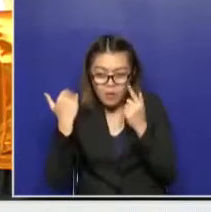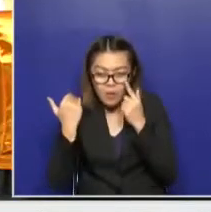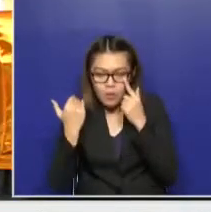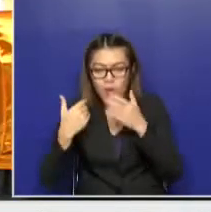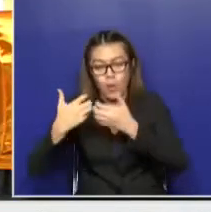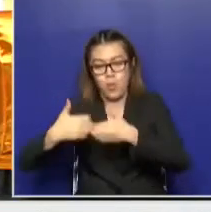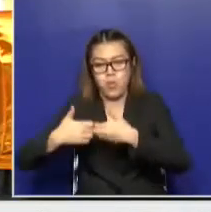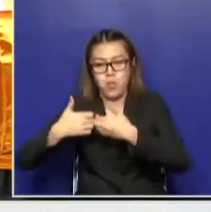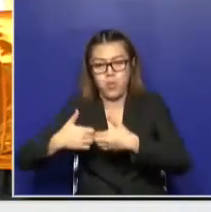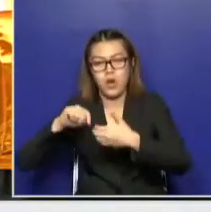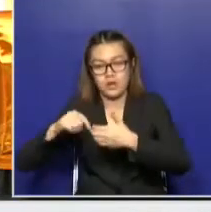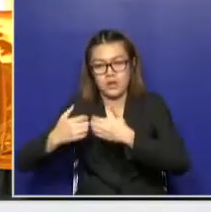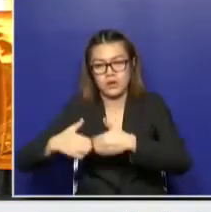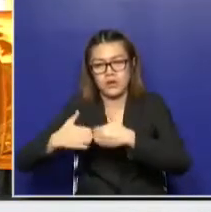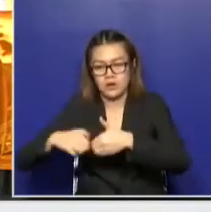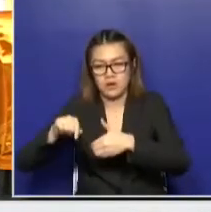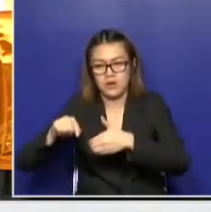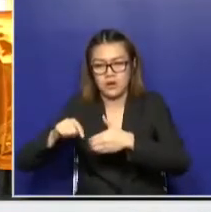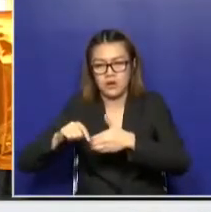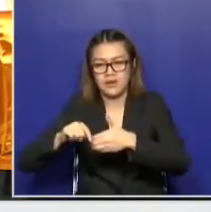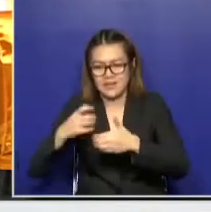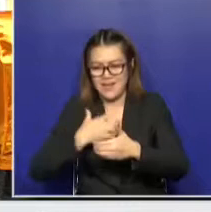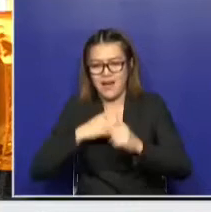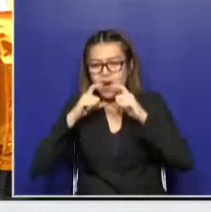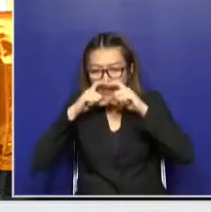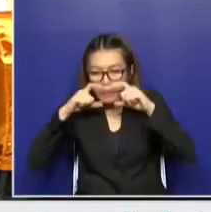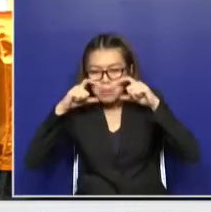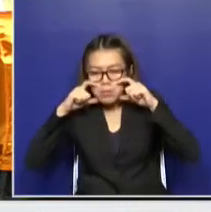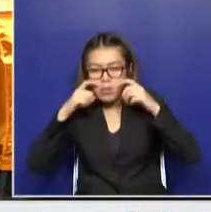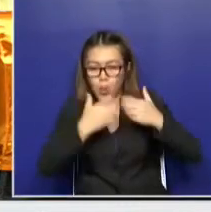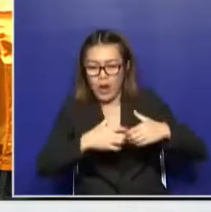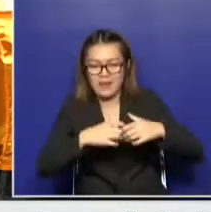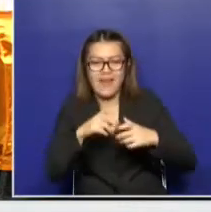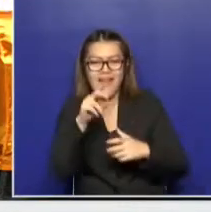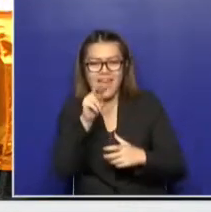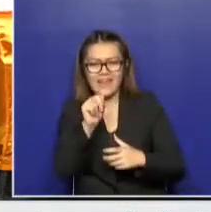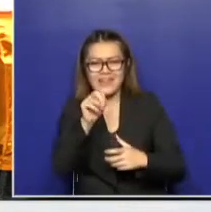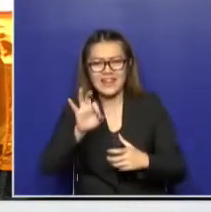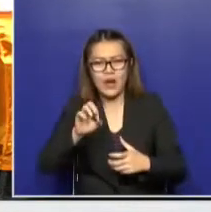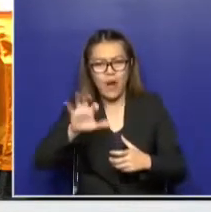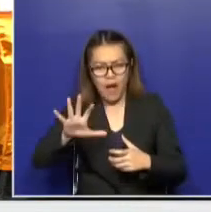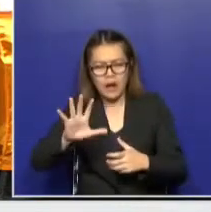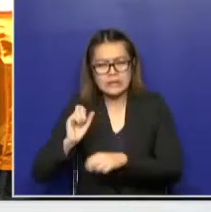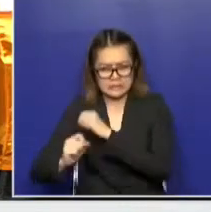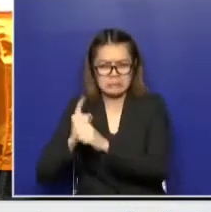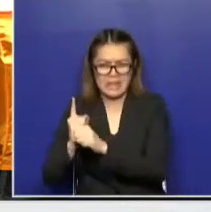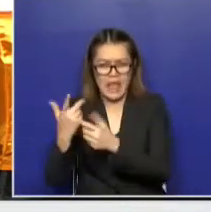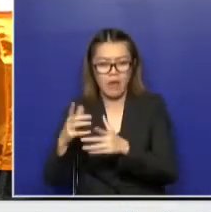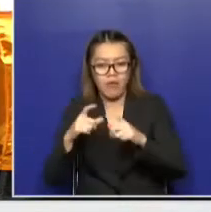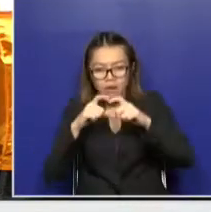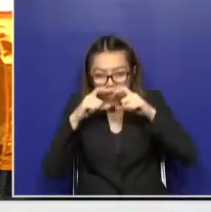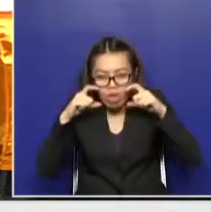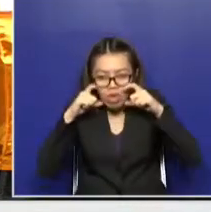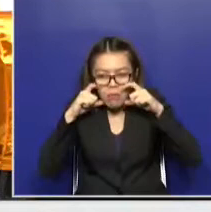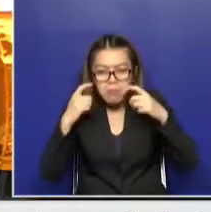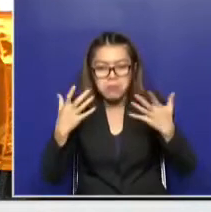านที่มีการสร้างหน้ากาก N95 ในประเทศไทยจนถึงวันนี้1ปีเรายังไม่มีเลยนะครับเพราะอะไรว่าหน้ากากธรรม